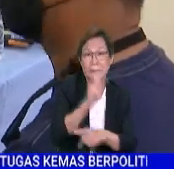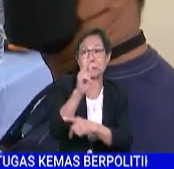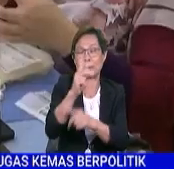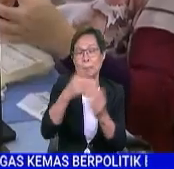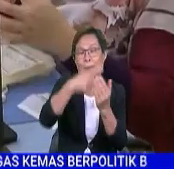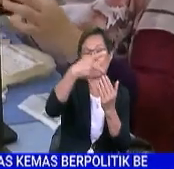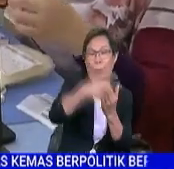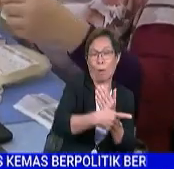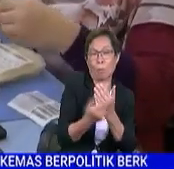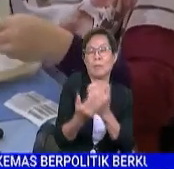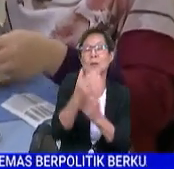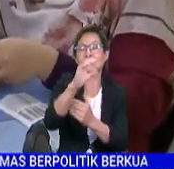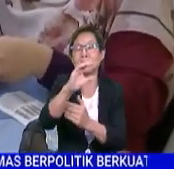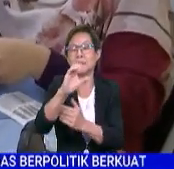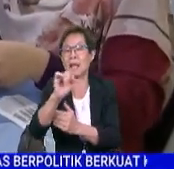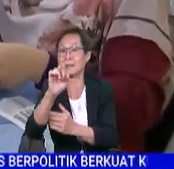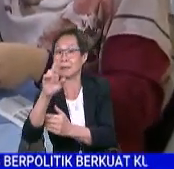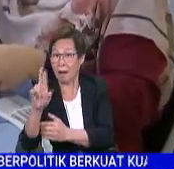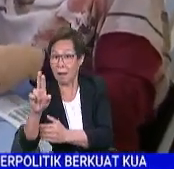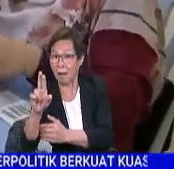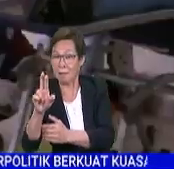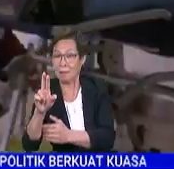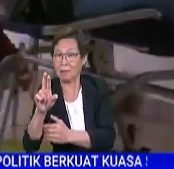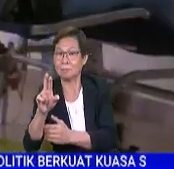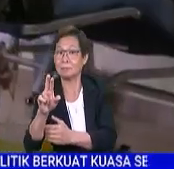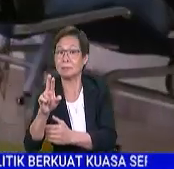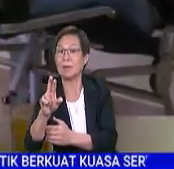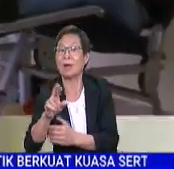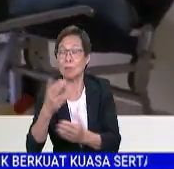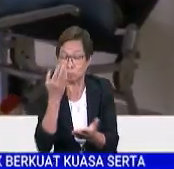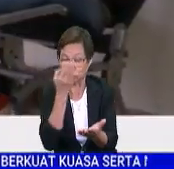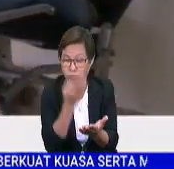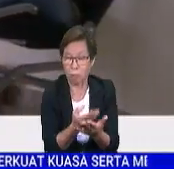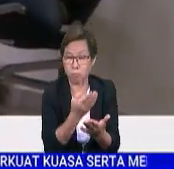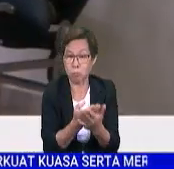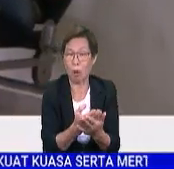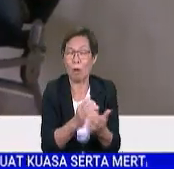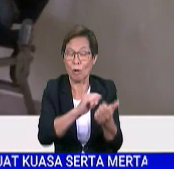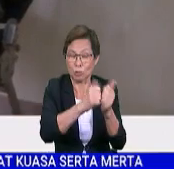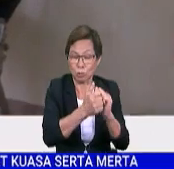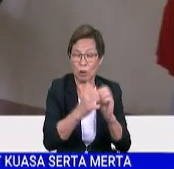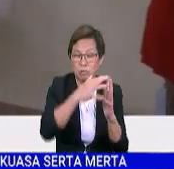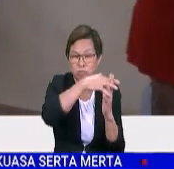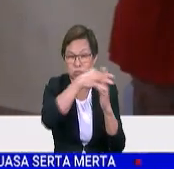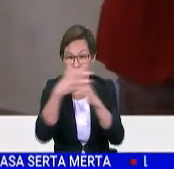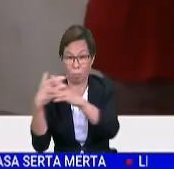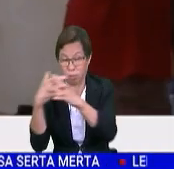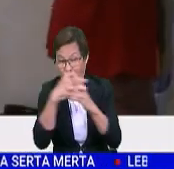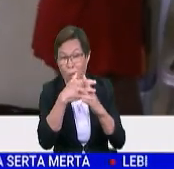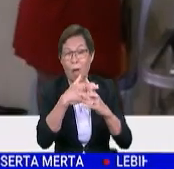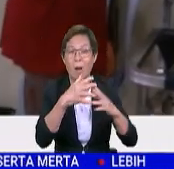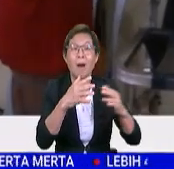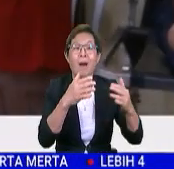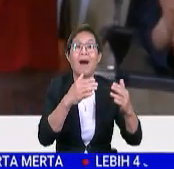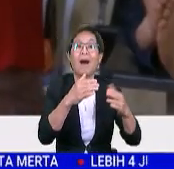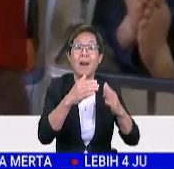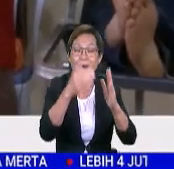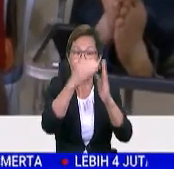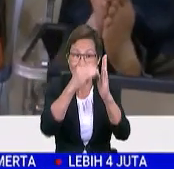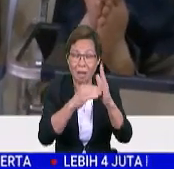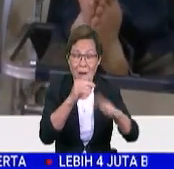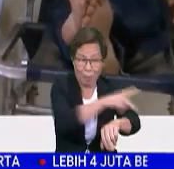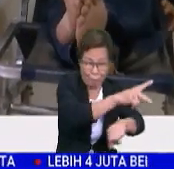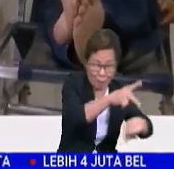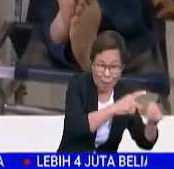menerusi program tanggungjawab sosial korporat CSR ini membuktikan sukan ragbi bukan hanya acara Padang semata-mata malah